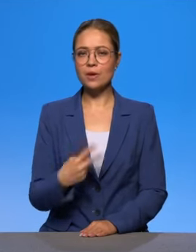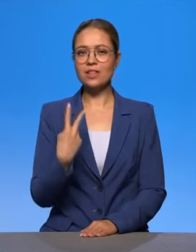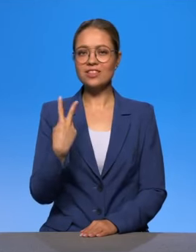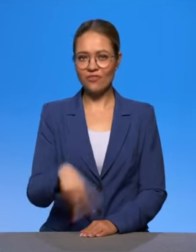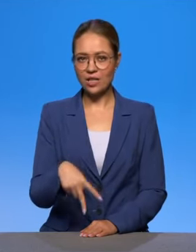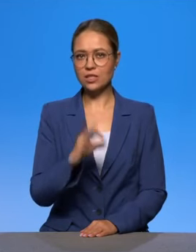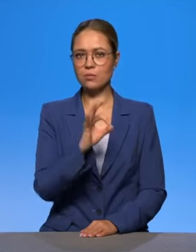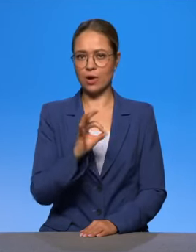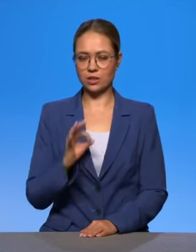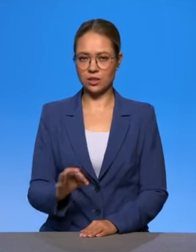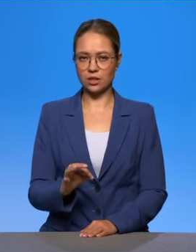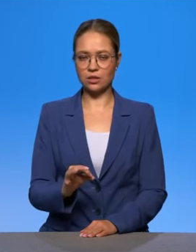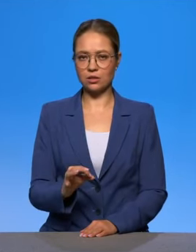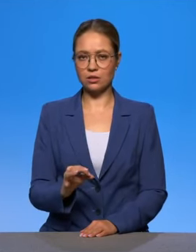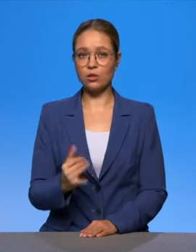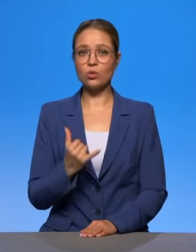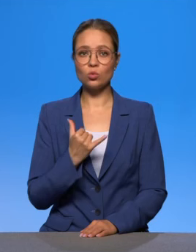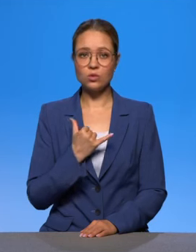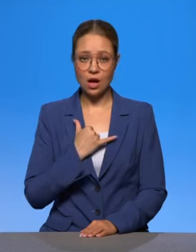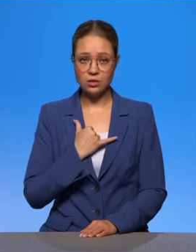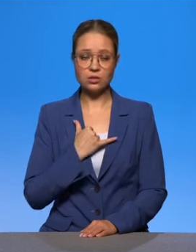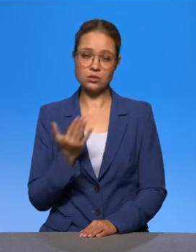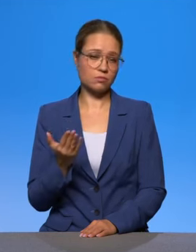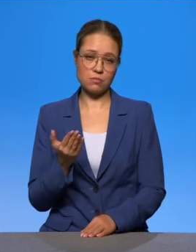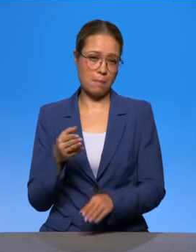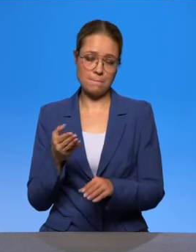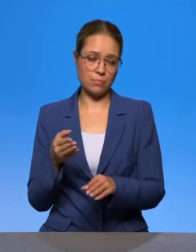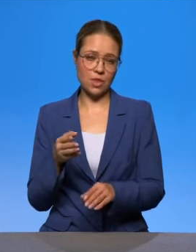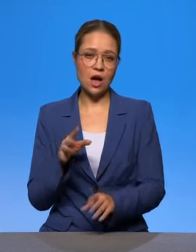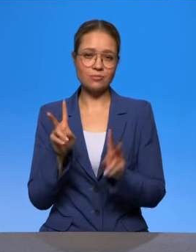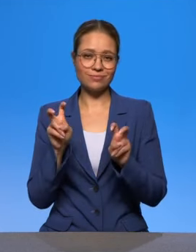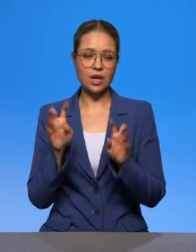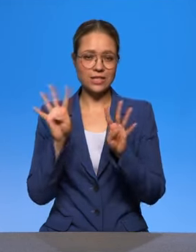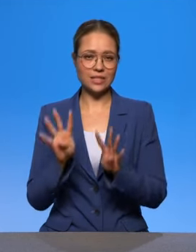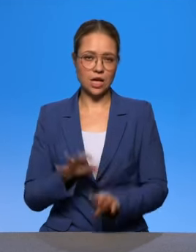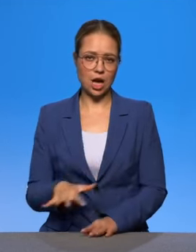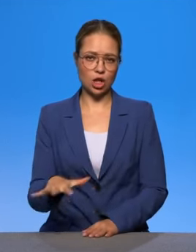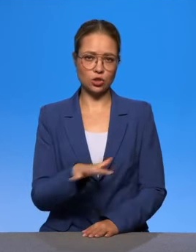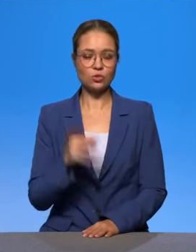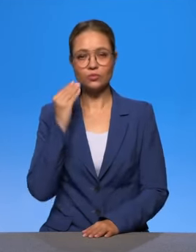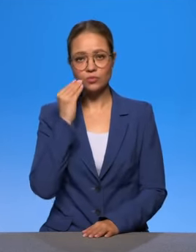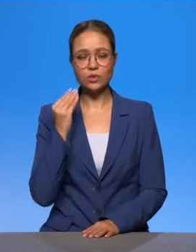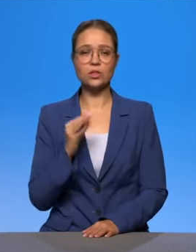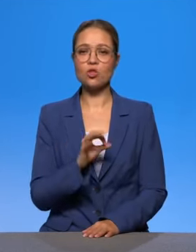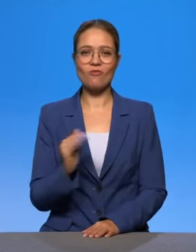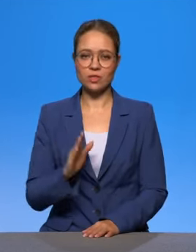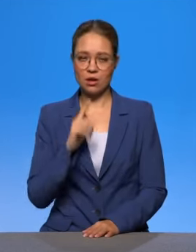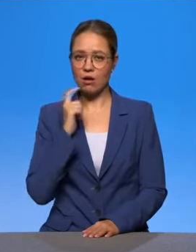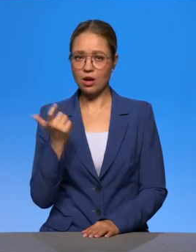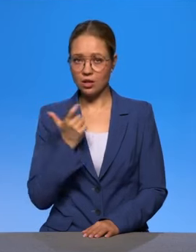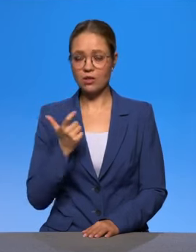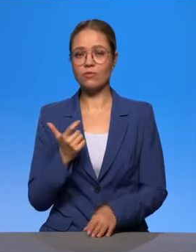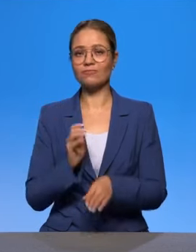нас находится в серой зоне. То есть у нас неформальная экономика выпускает около